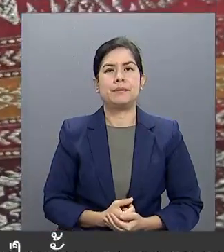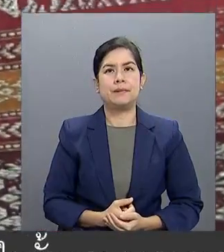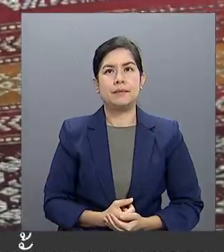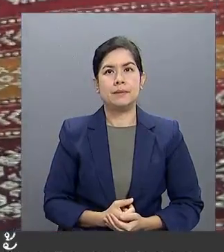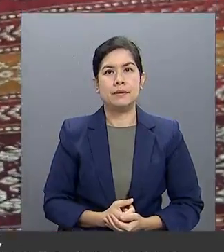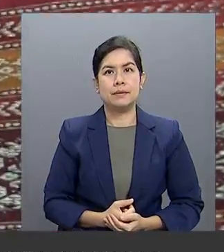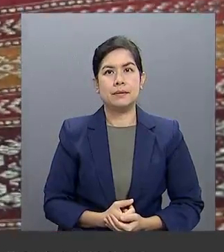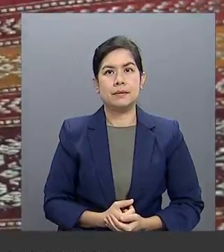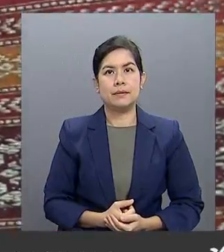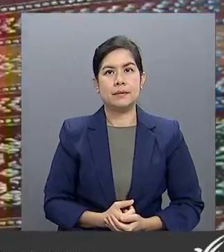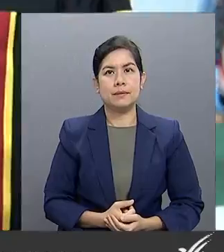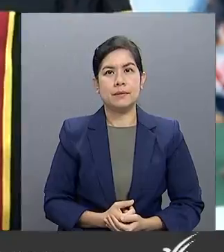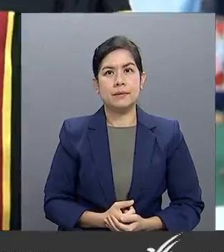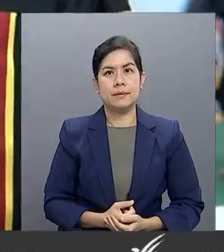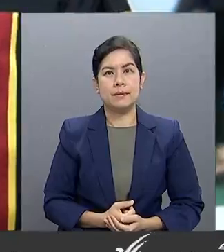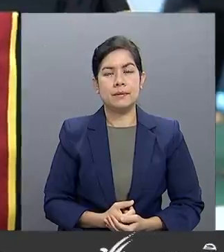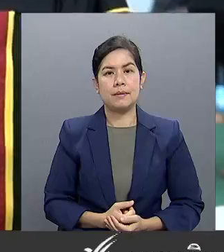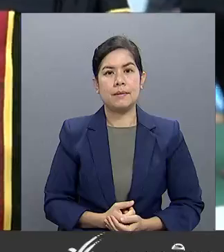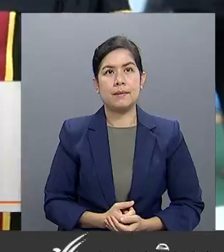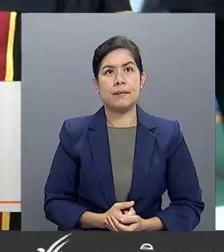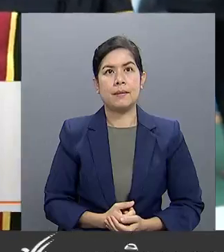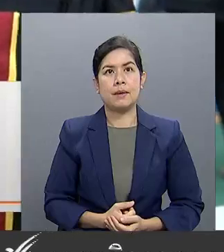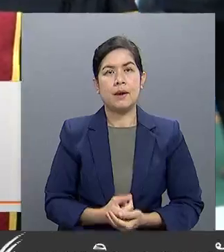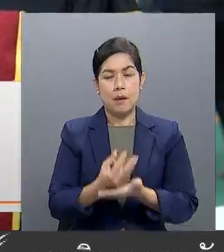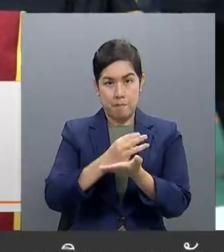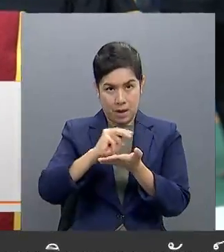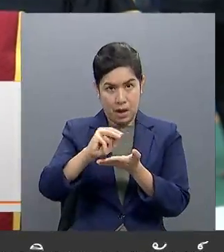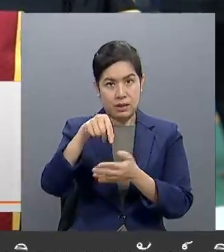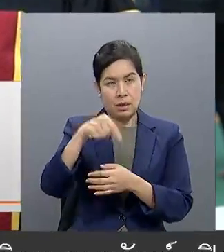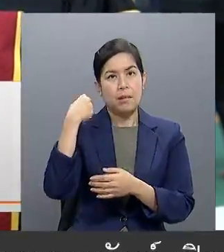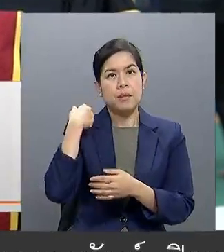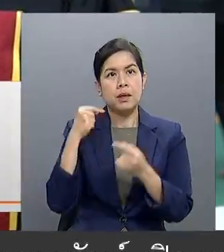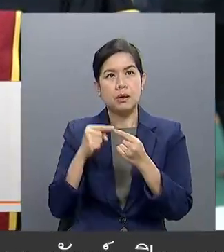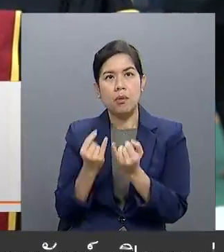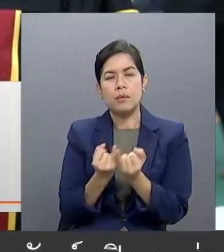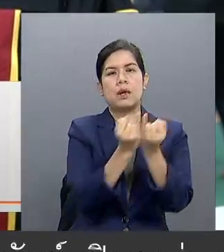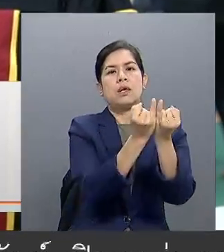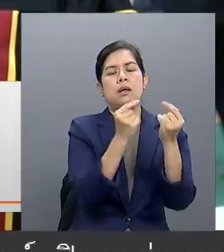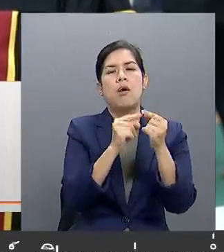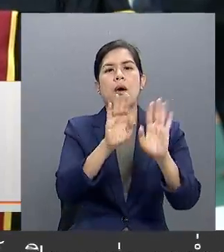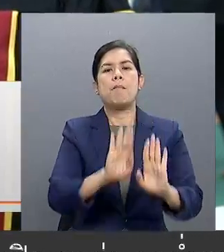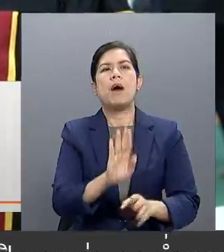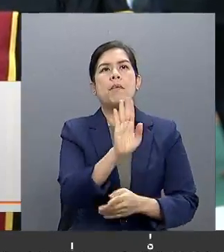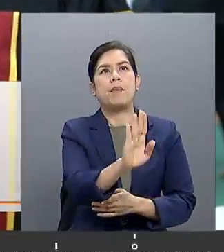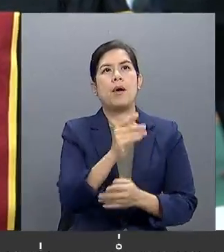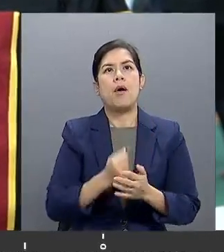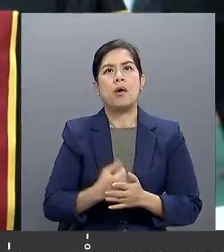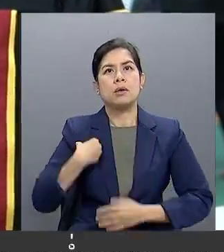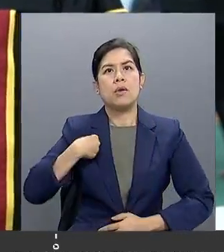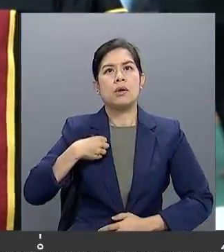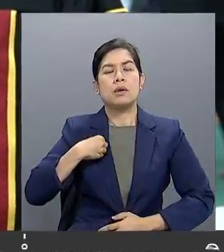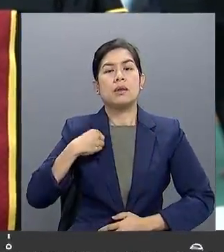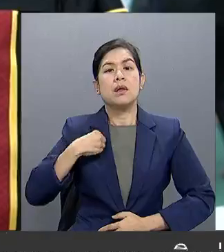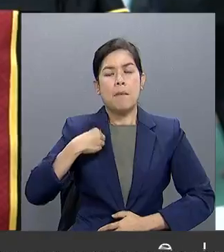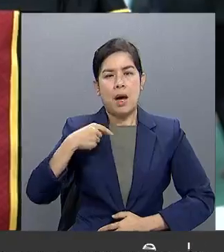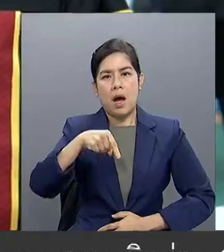ก็คือว่าจริงๆแล้วอะค่ะราชพัฒนครเนี่ยเรามีความผูกพันกับผ้ายกอะค่ะมาเป็นหลายสิบปีอาจารย์ที่ท่านเกษียณไ